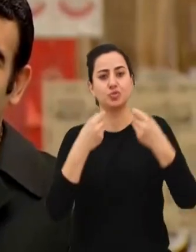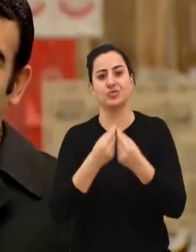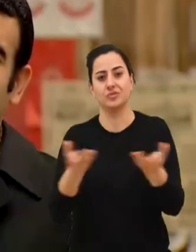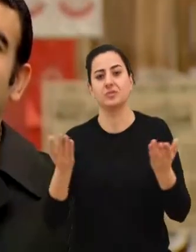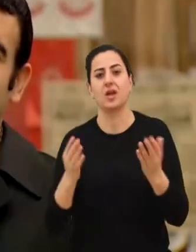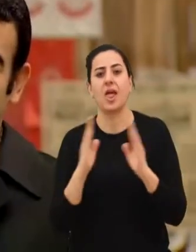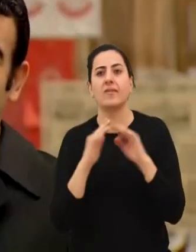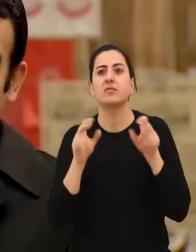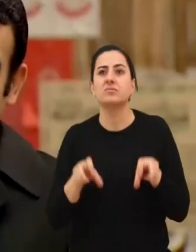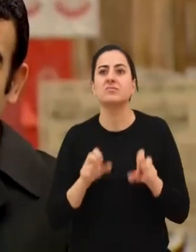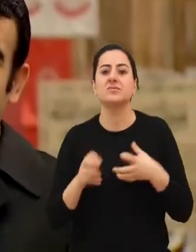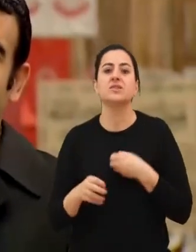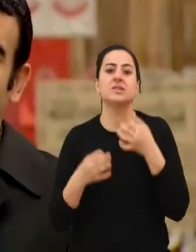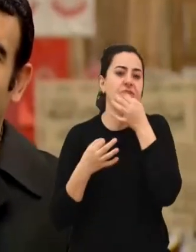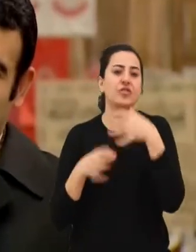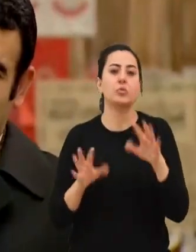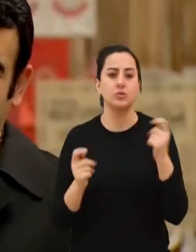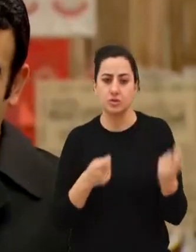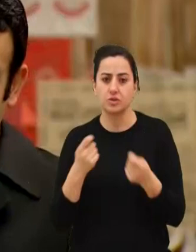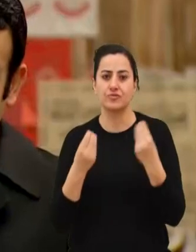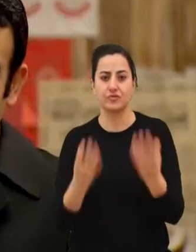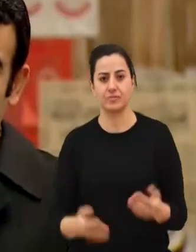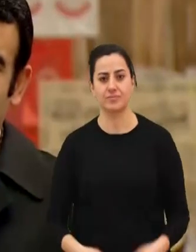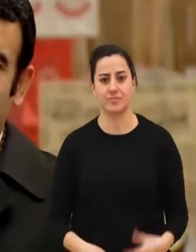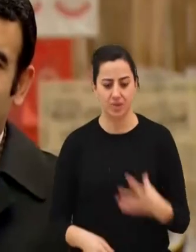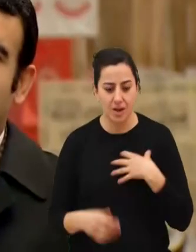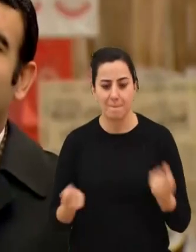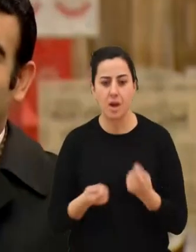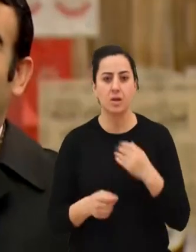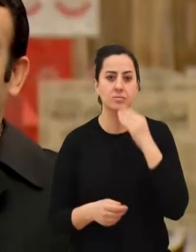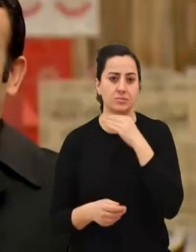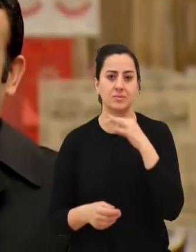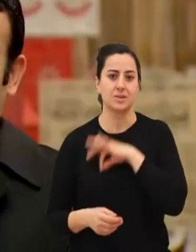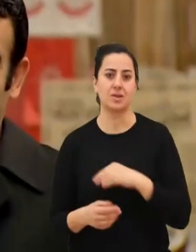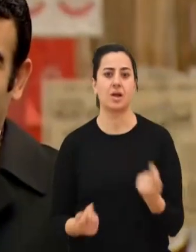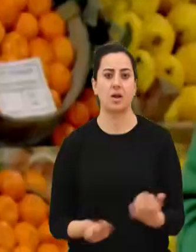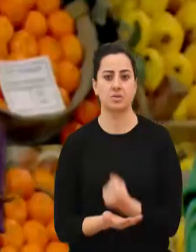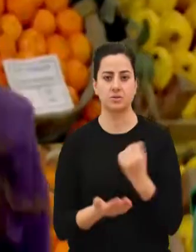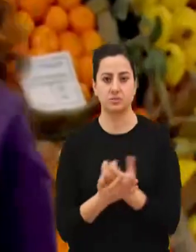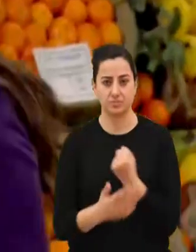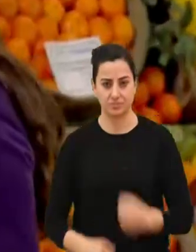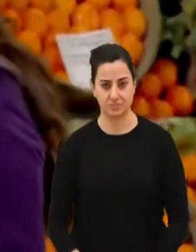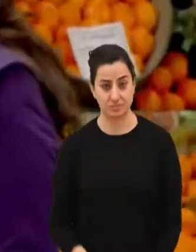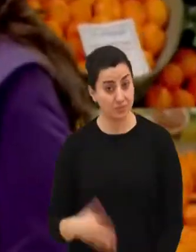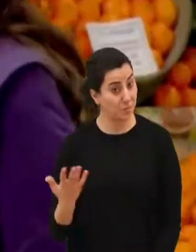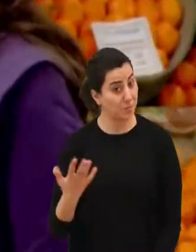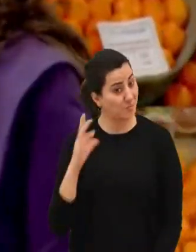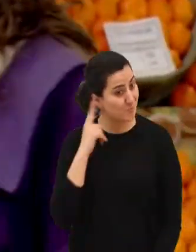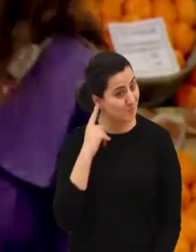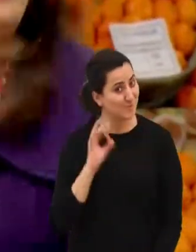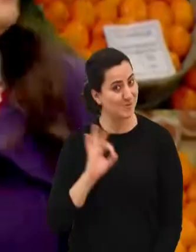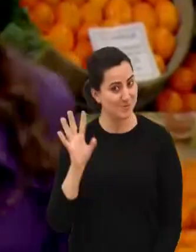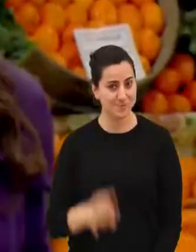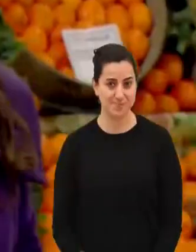Öyle evde kös kös oturmak yok artık hanımlar. Çalışacaksınız, kendi paranızı kazanacaksınız. Aa, kız Nermin abla ne güzel